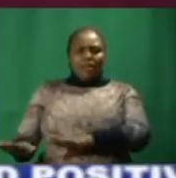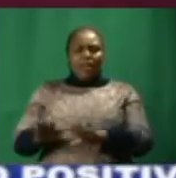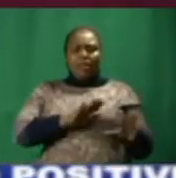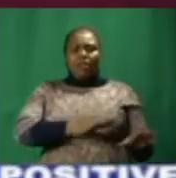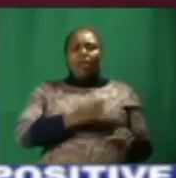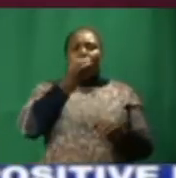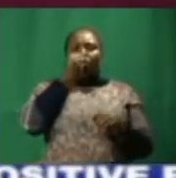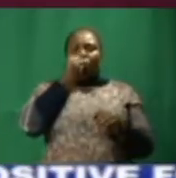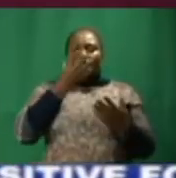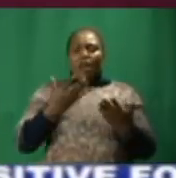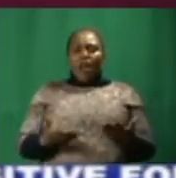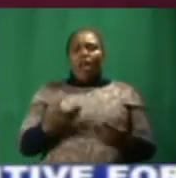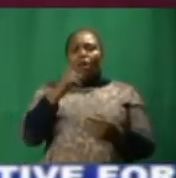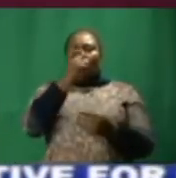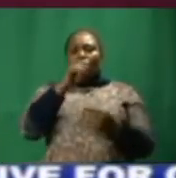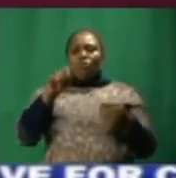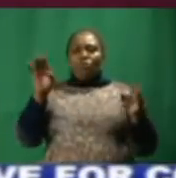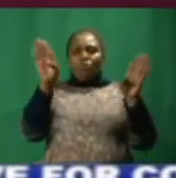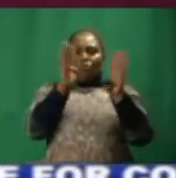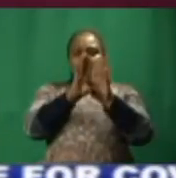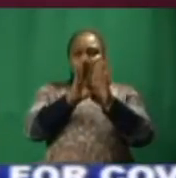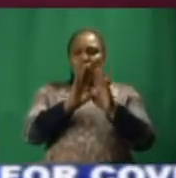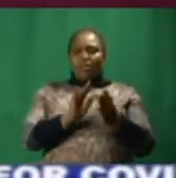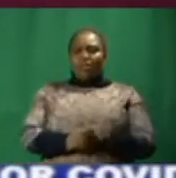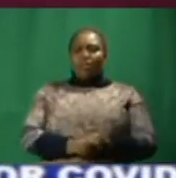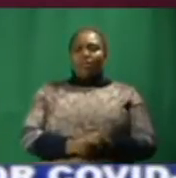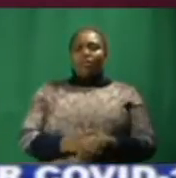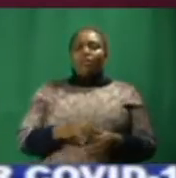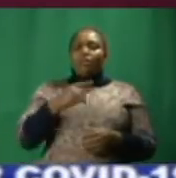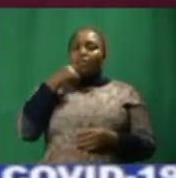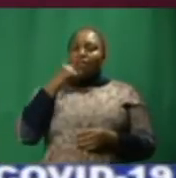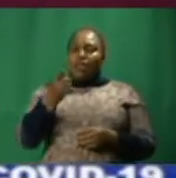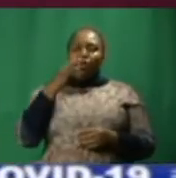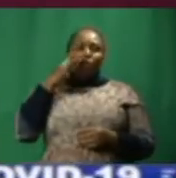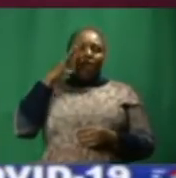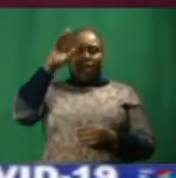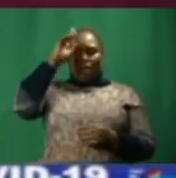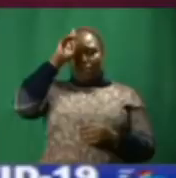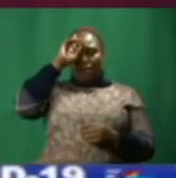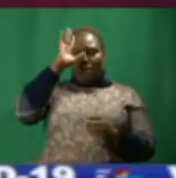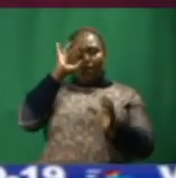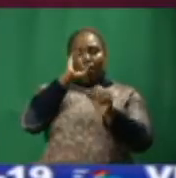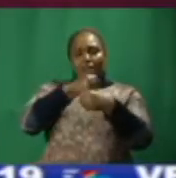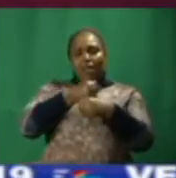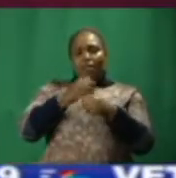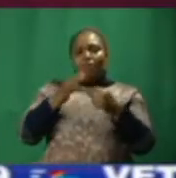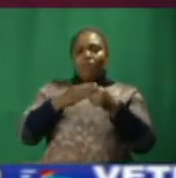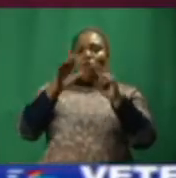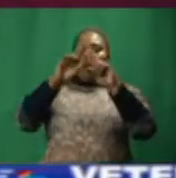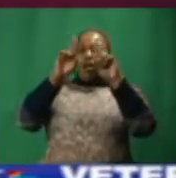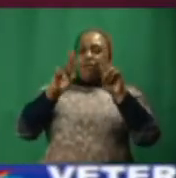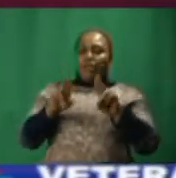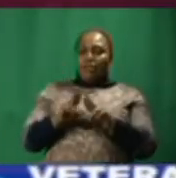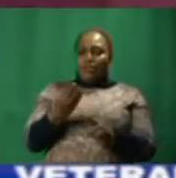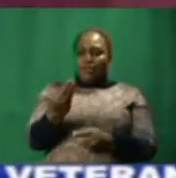tikolwa. Ndlangamandla ukusho loku ngelusuku lokukhumbula banfana be-Africa, i-Day of the African Child. Sinembiko.